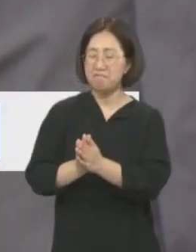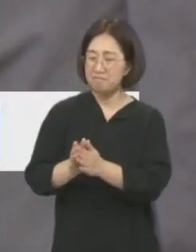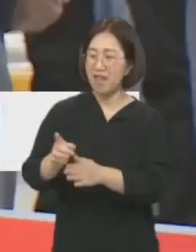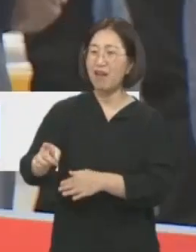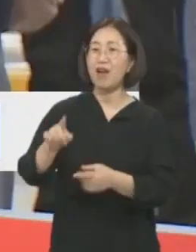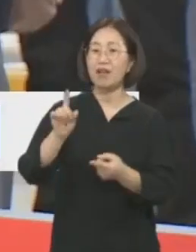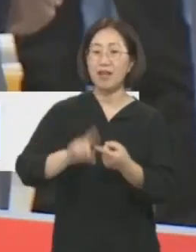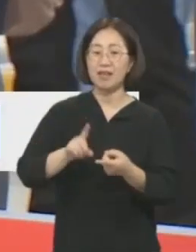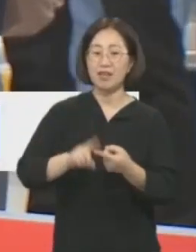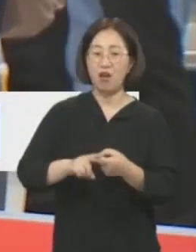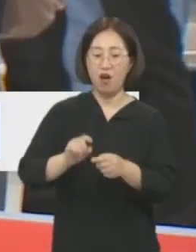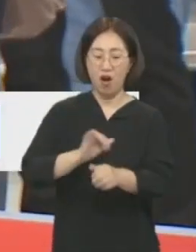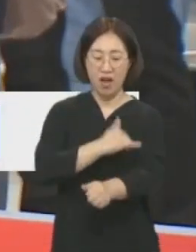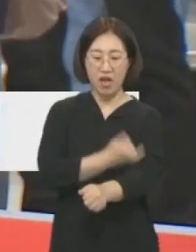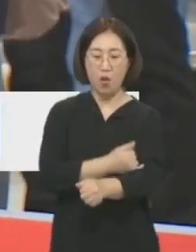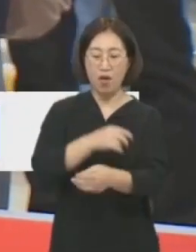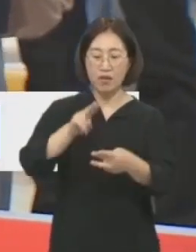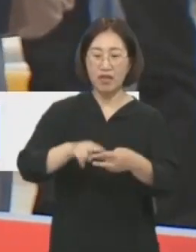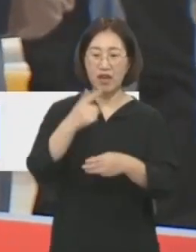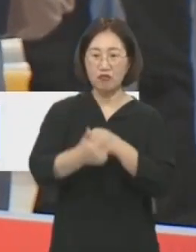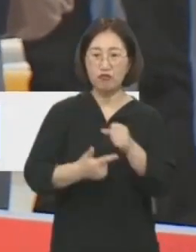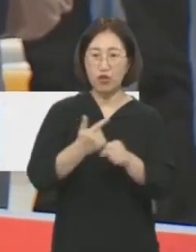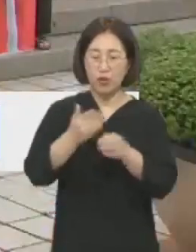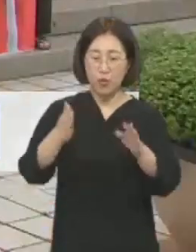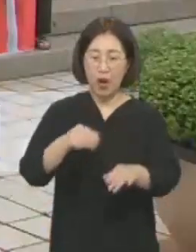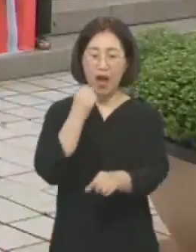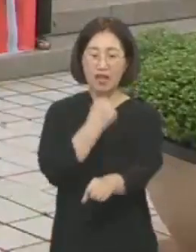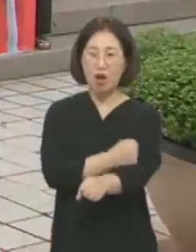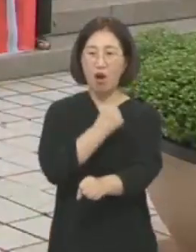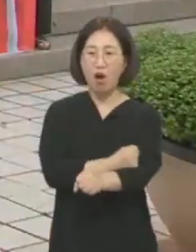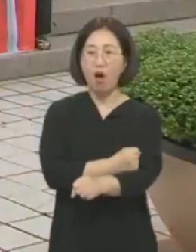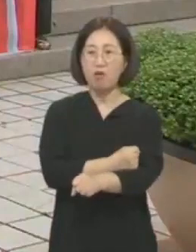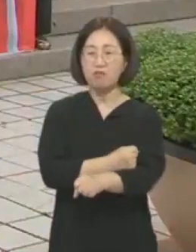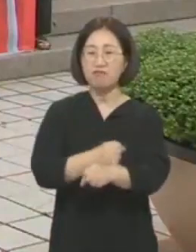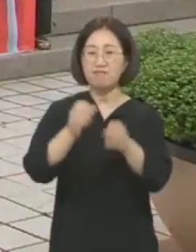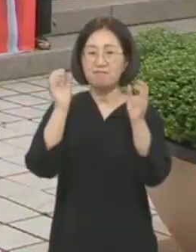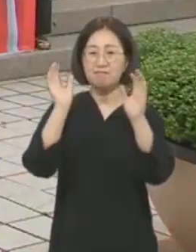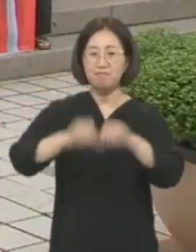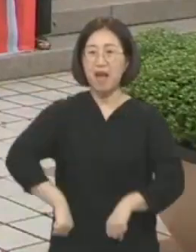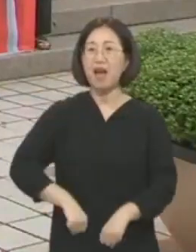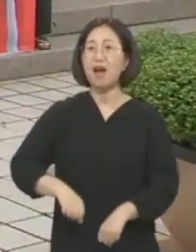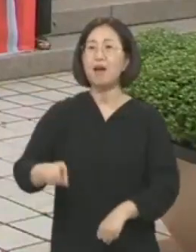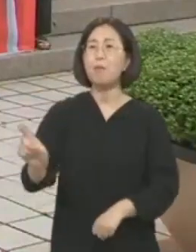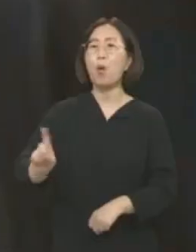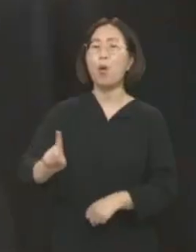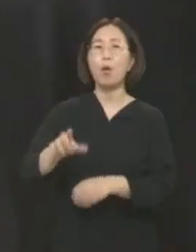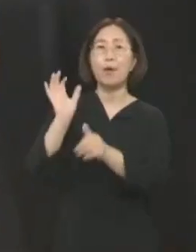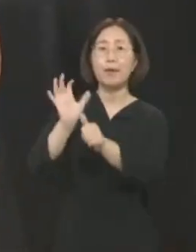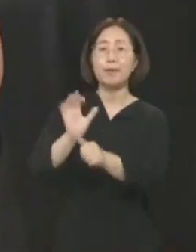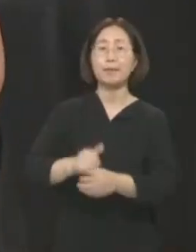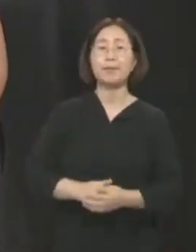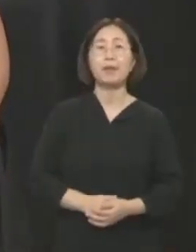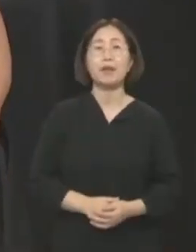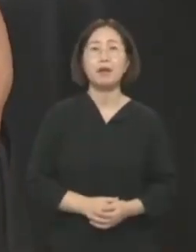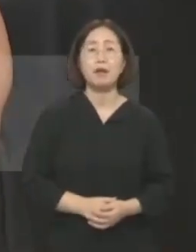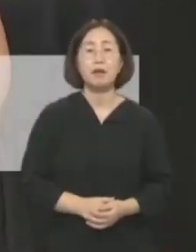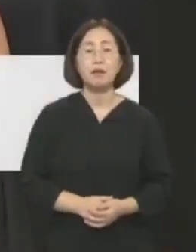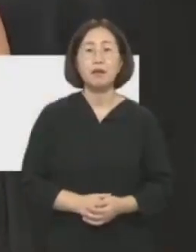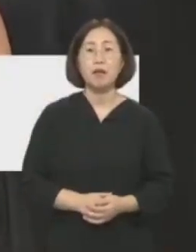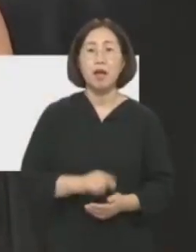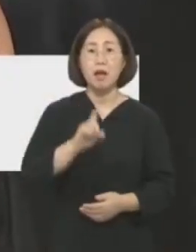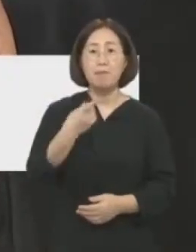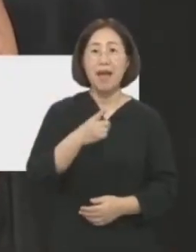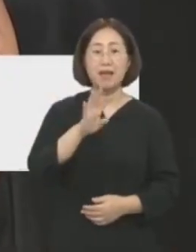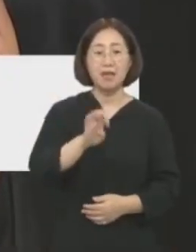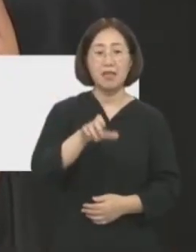대해서도 인권센터가 6년간 쌓아온 성과를 무너뜨리는 행위라고 목소리를 높였습니다. 왜